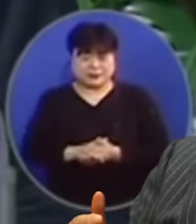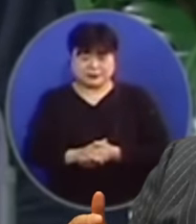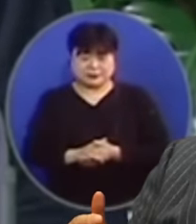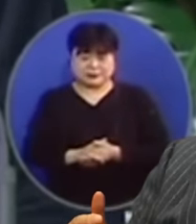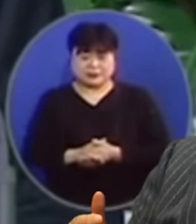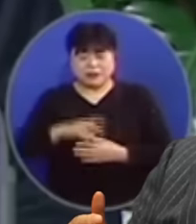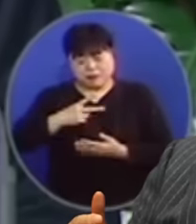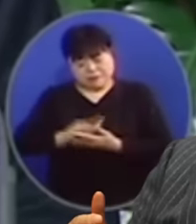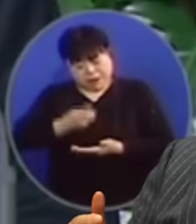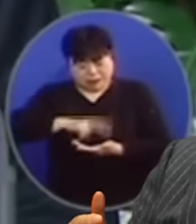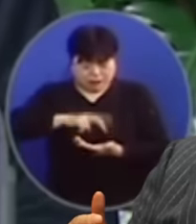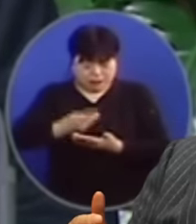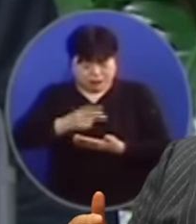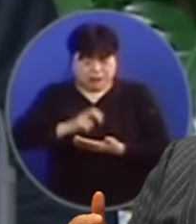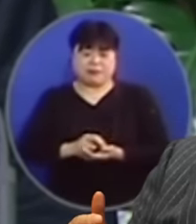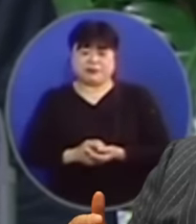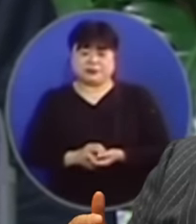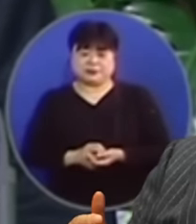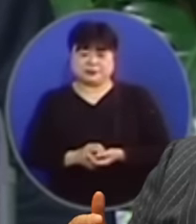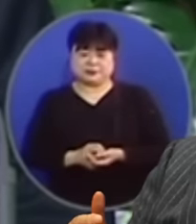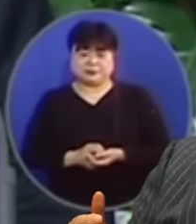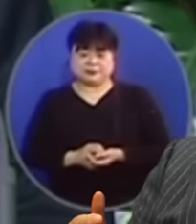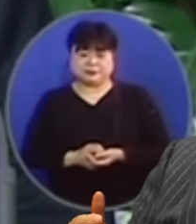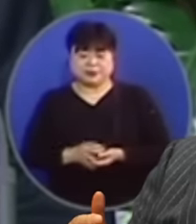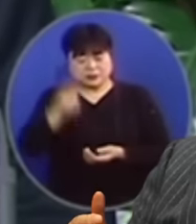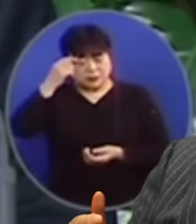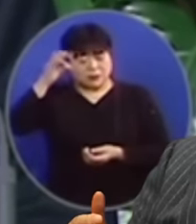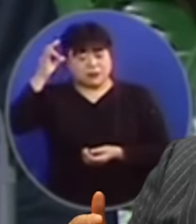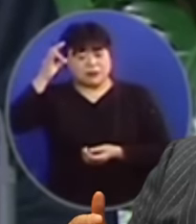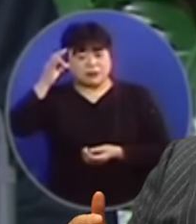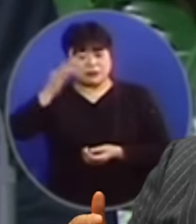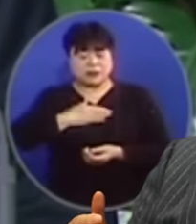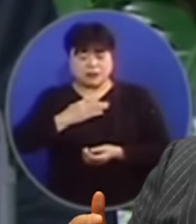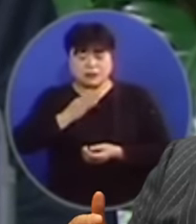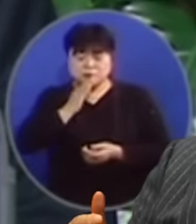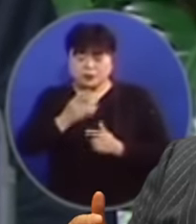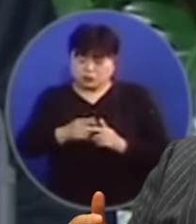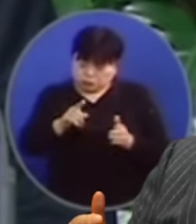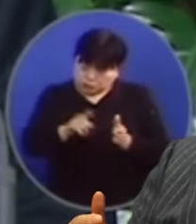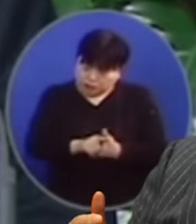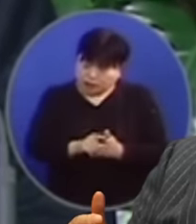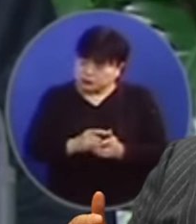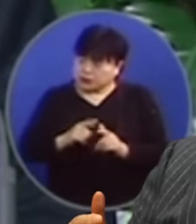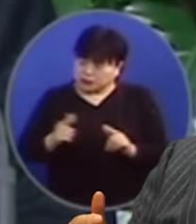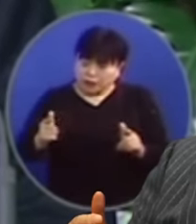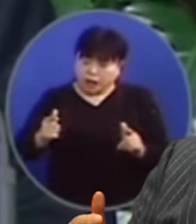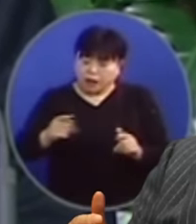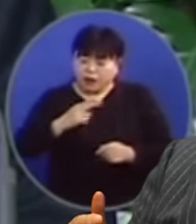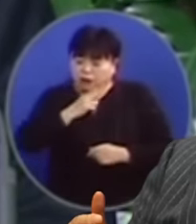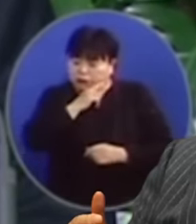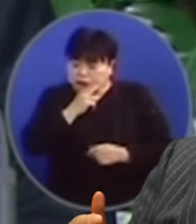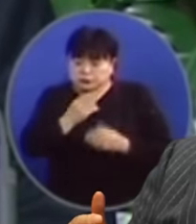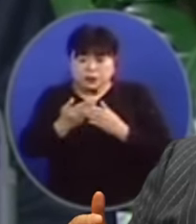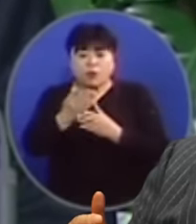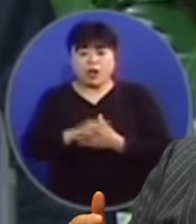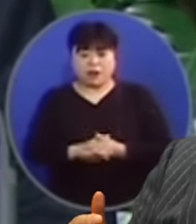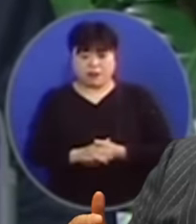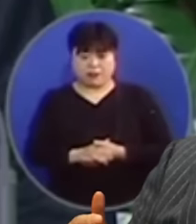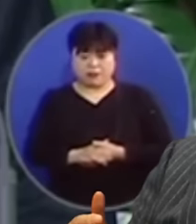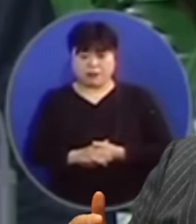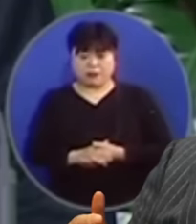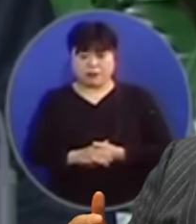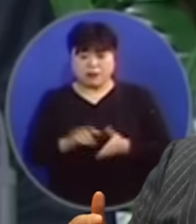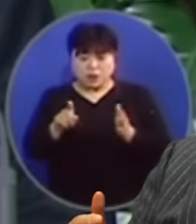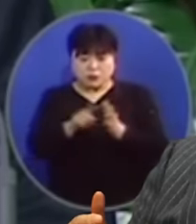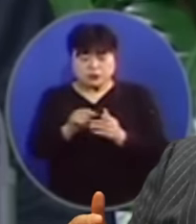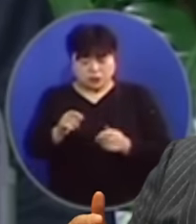막 몸부림이 나오는데 어떤 생각이 나냐면 내가 정말 예수 믿었느냐, 그까지 의심이 나요. 내가